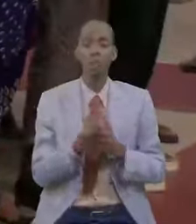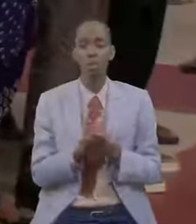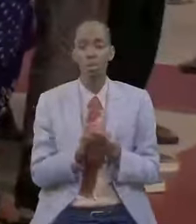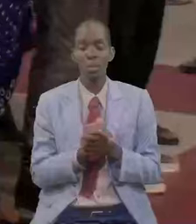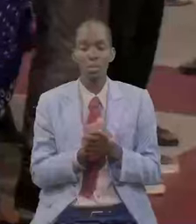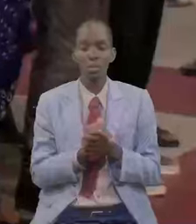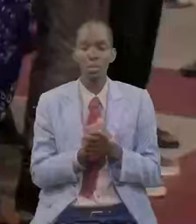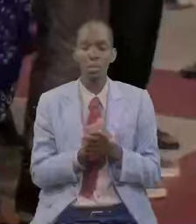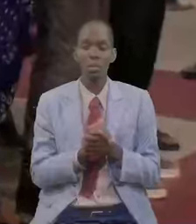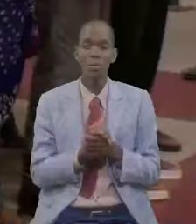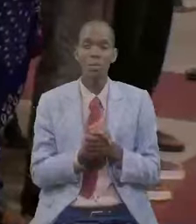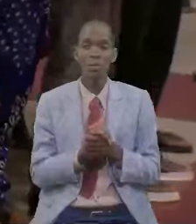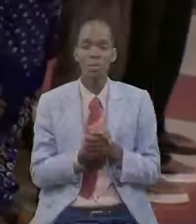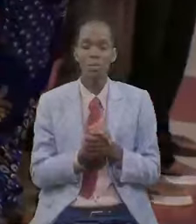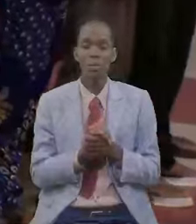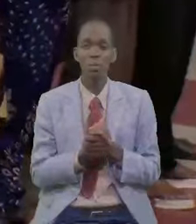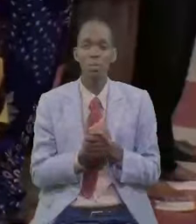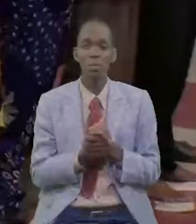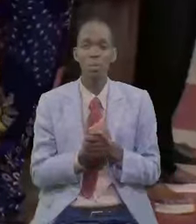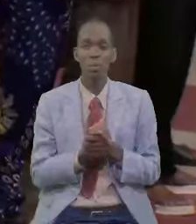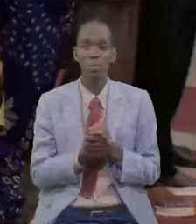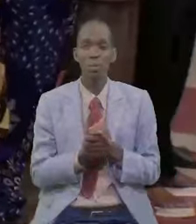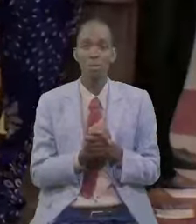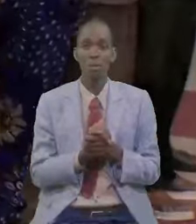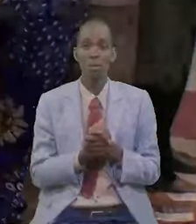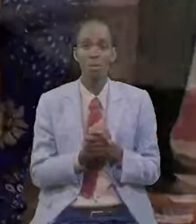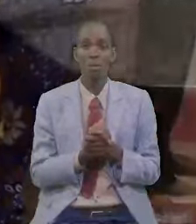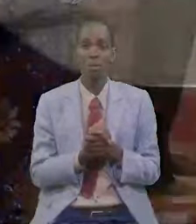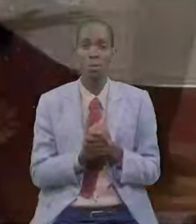vous regardez les demeures en haut,